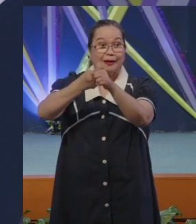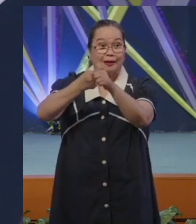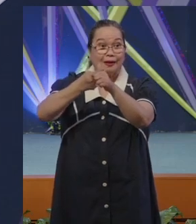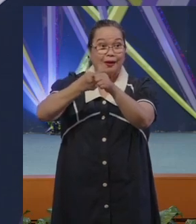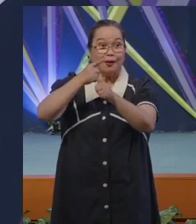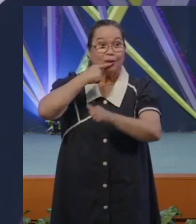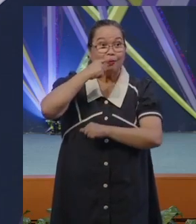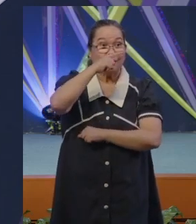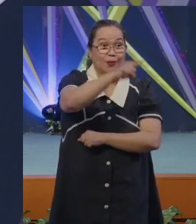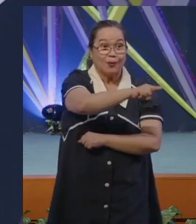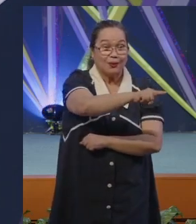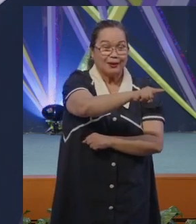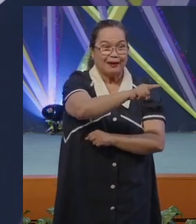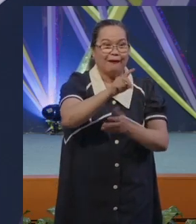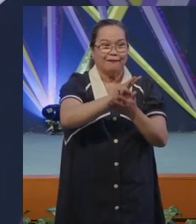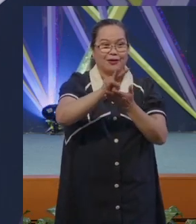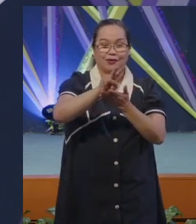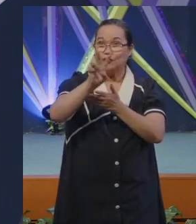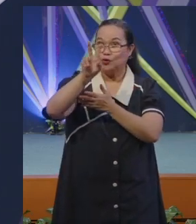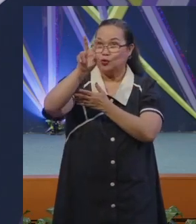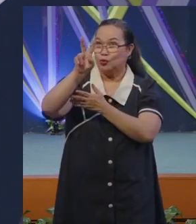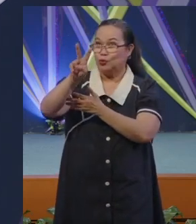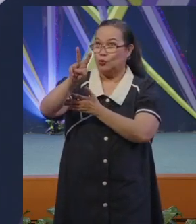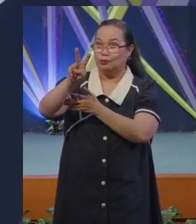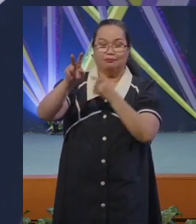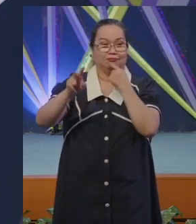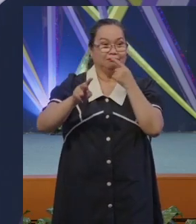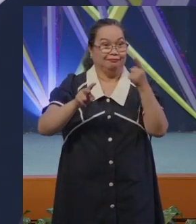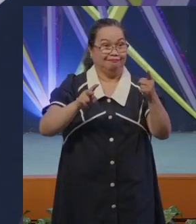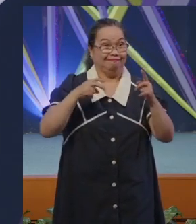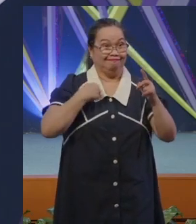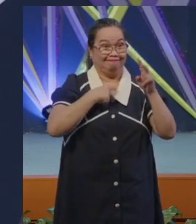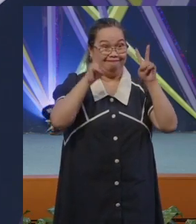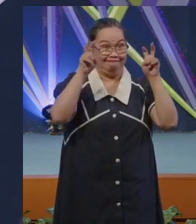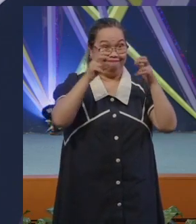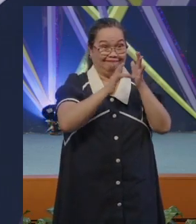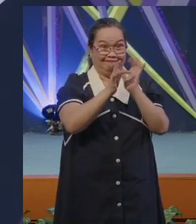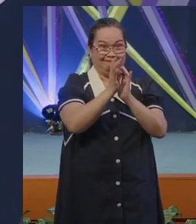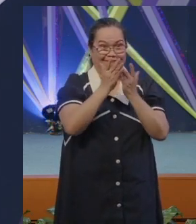commission sa kanya, nasa verse 2. Sabi ng ating teksto,